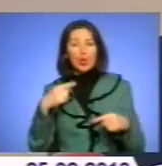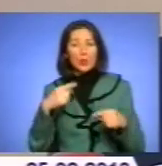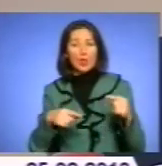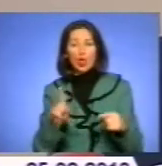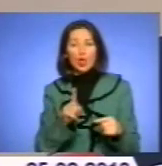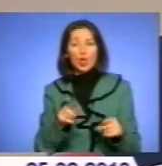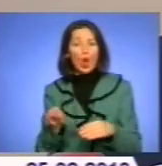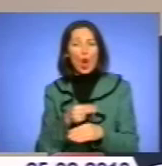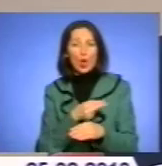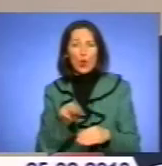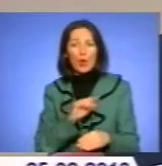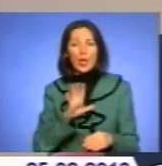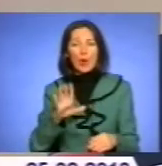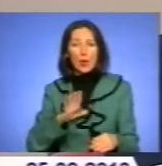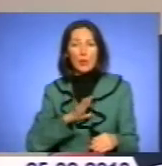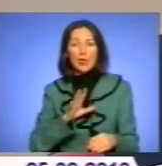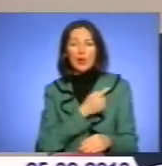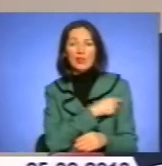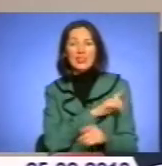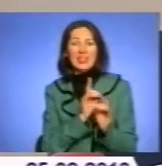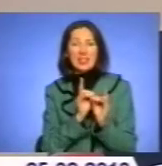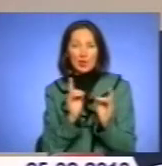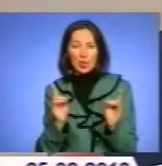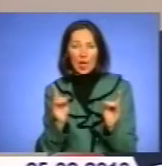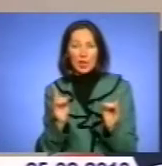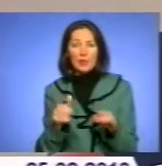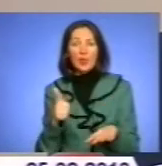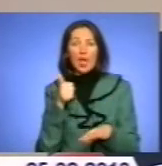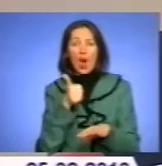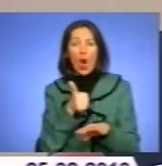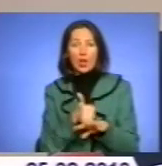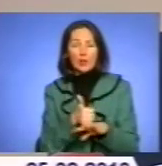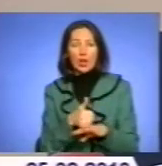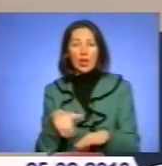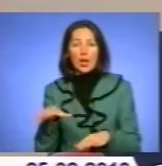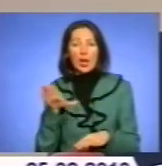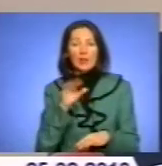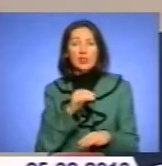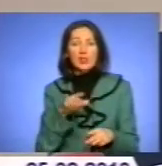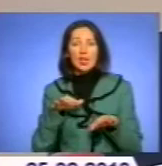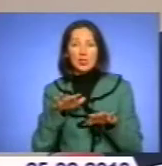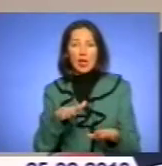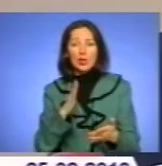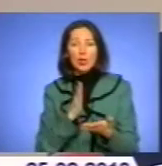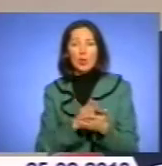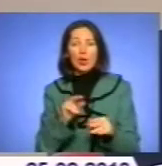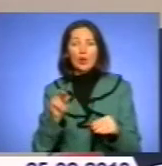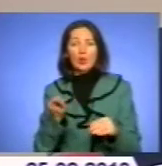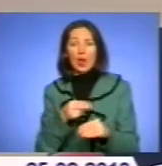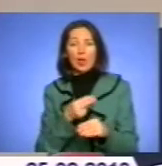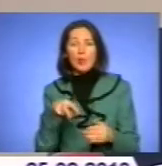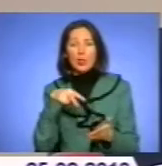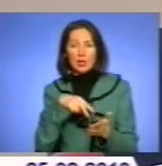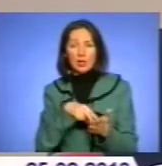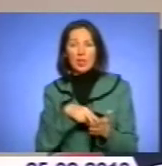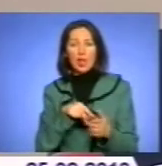лікування, перебування в стаціонарі, і головне, що всі заходи носять реабілітаційний характер, то я